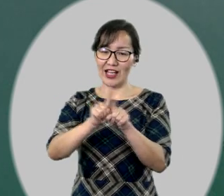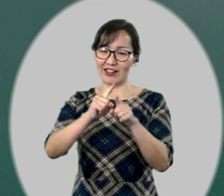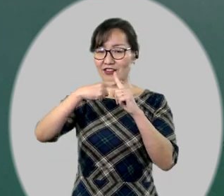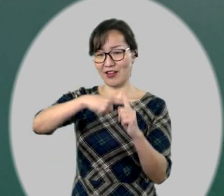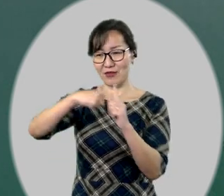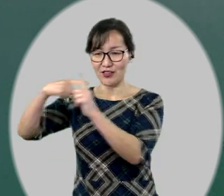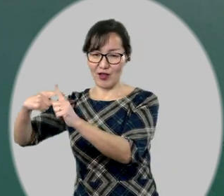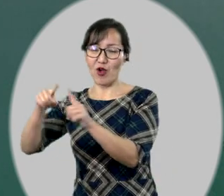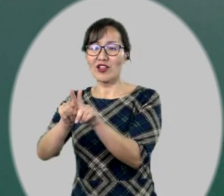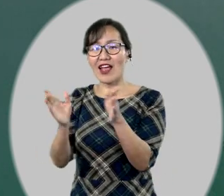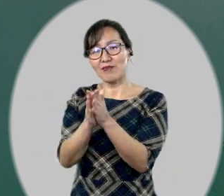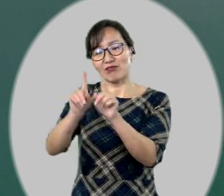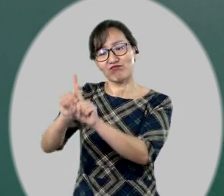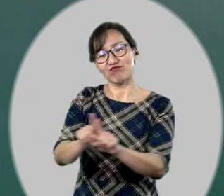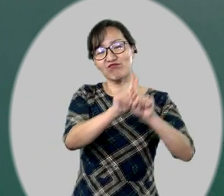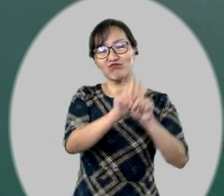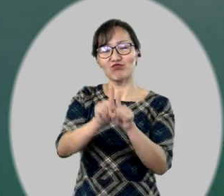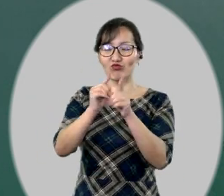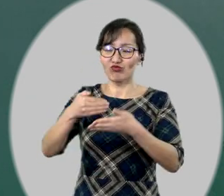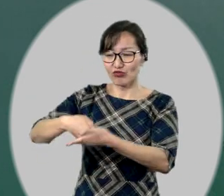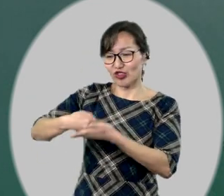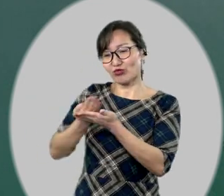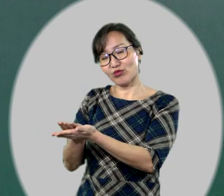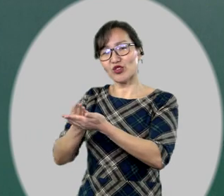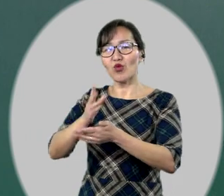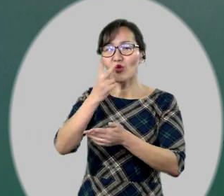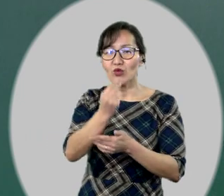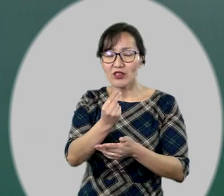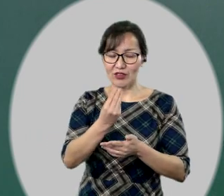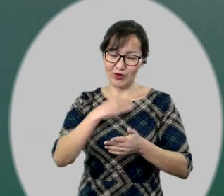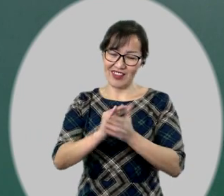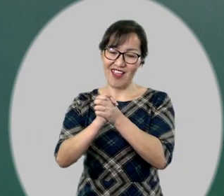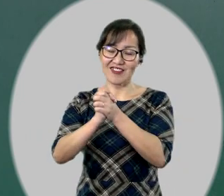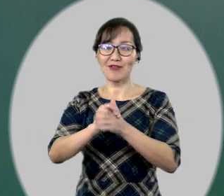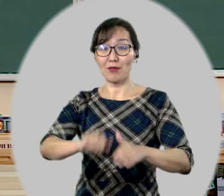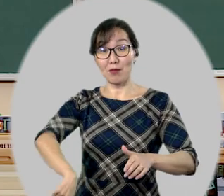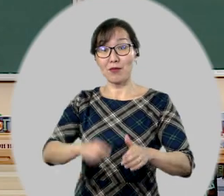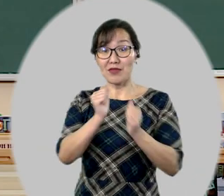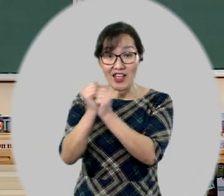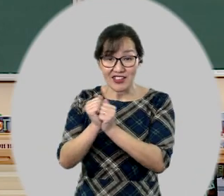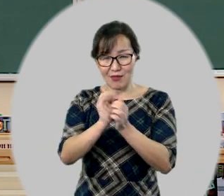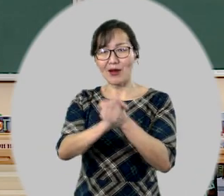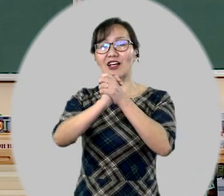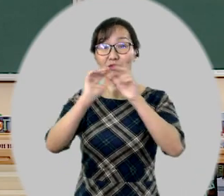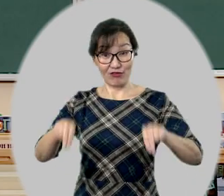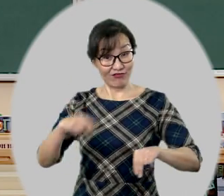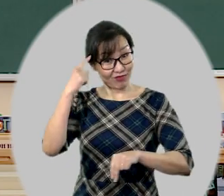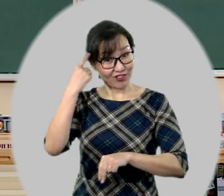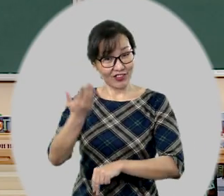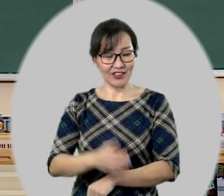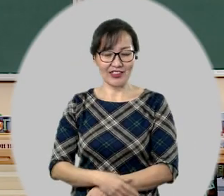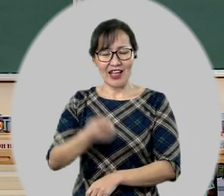Хүйлээ хамдтээ төшыг тулгүр болсан. Унэнч нүхэллий батлах бичин. Зад хэр хүхтүүдээ